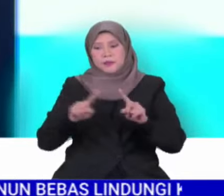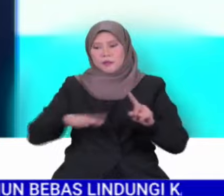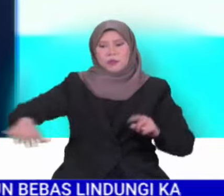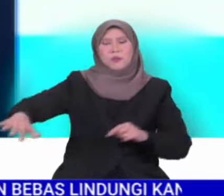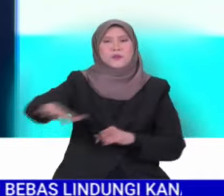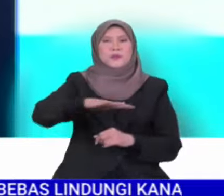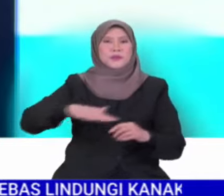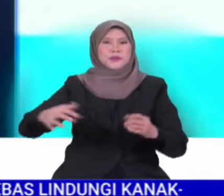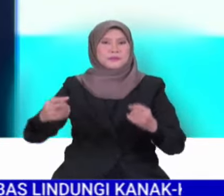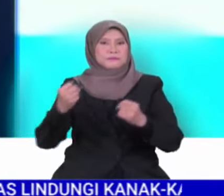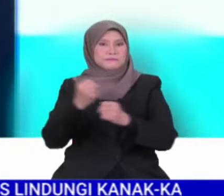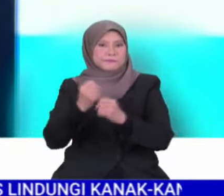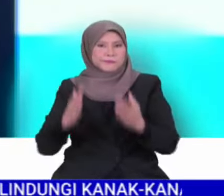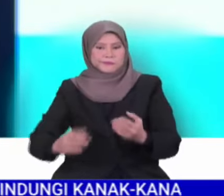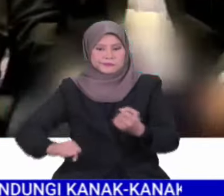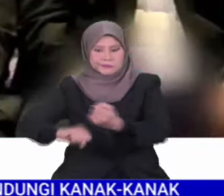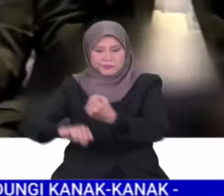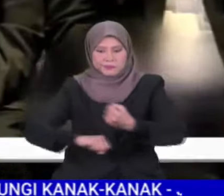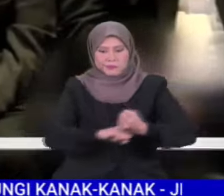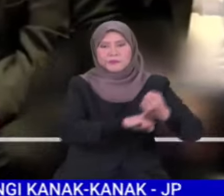kekuatan yang ada.